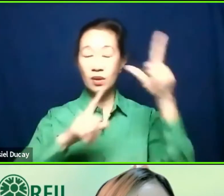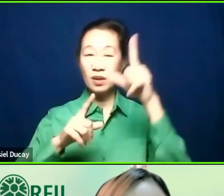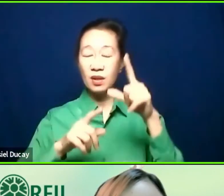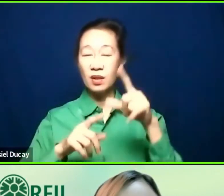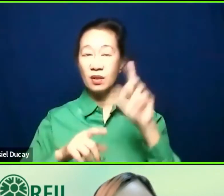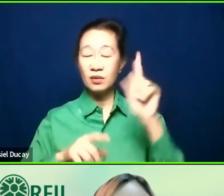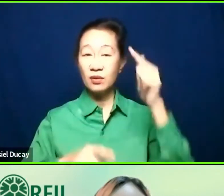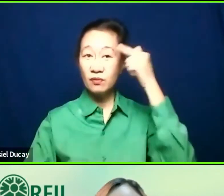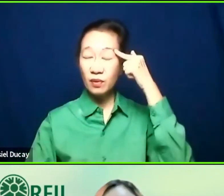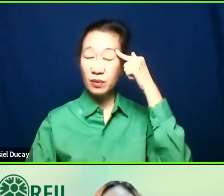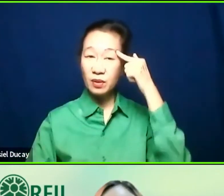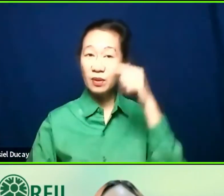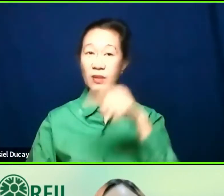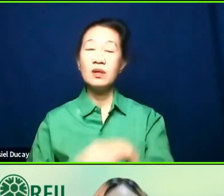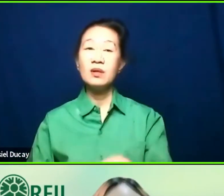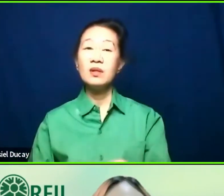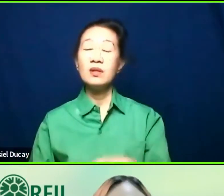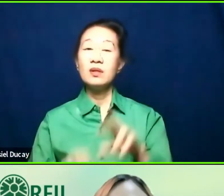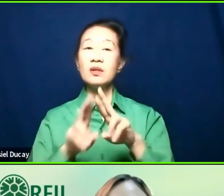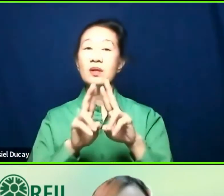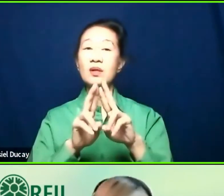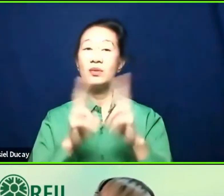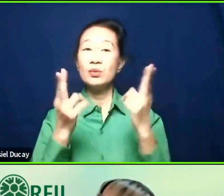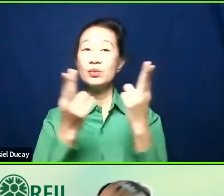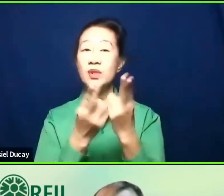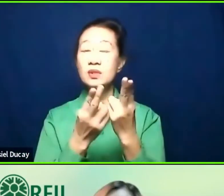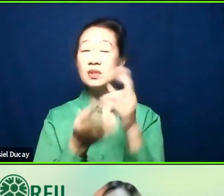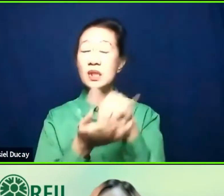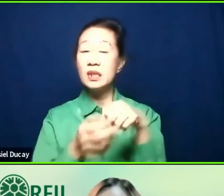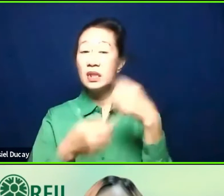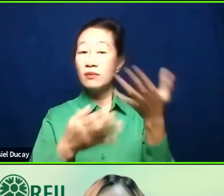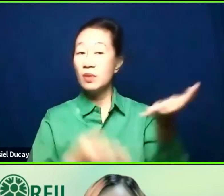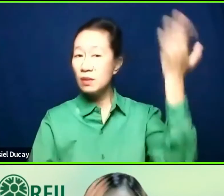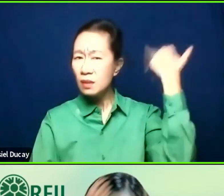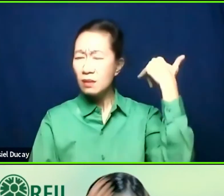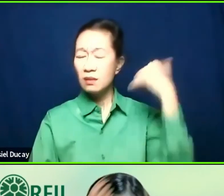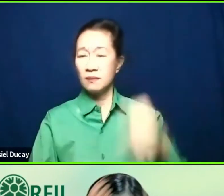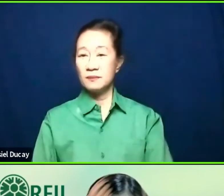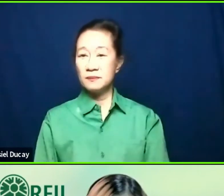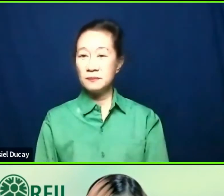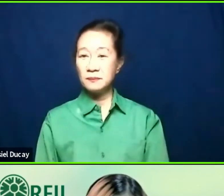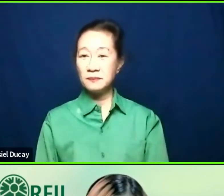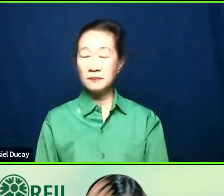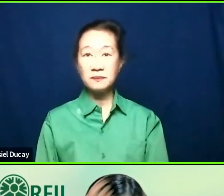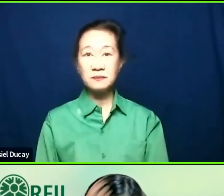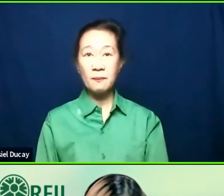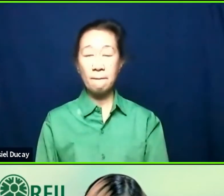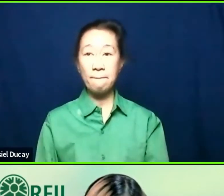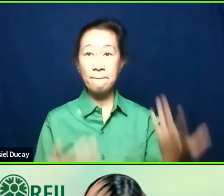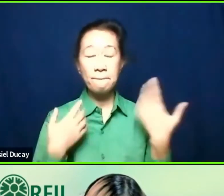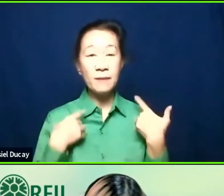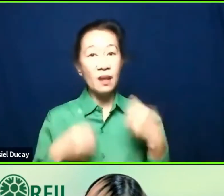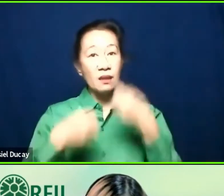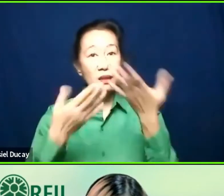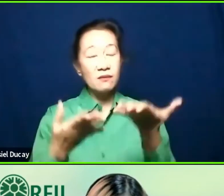na actually nagbibigay, no, noong nakaraan, no, may mga